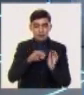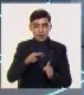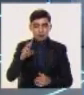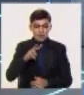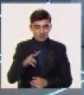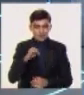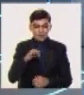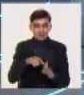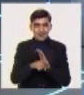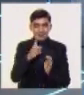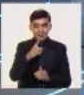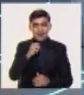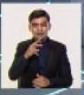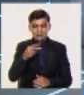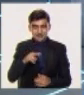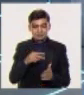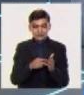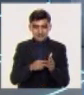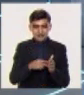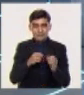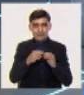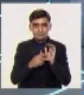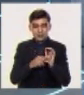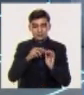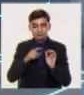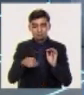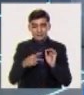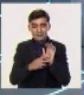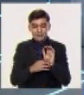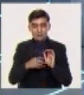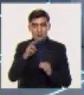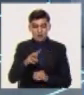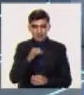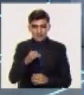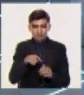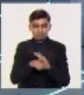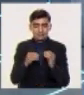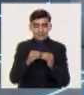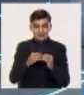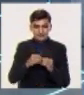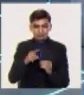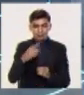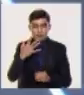$196 миллионов. Стоимость одной акции сегодня $18.09. Потенциал 10,5%.